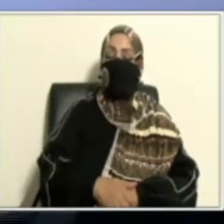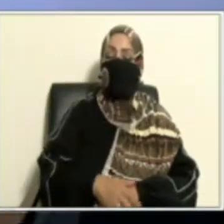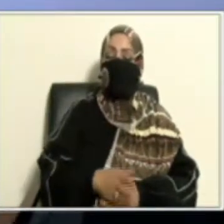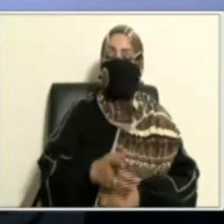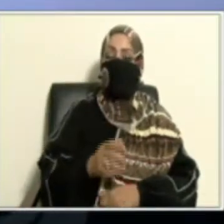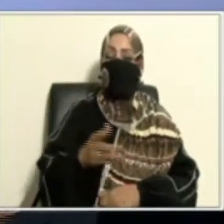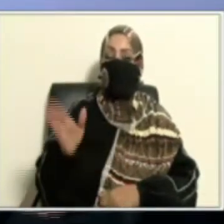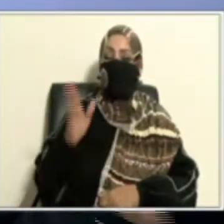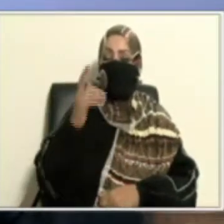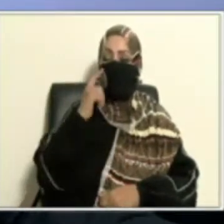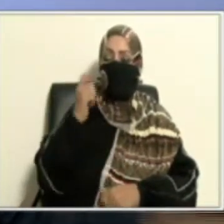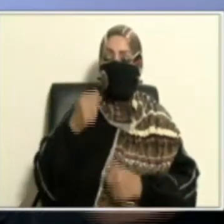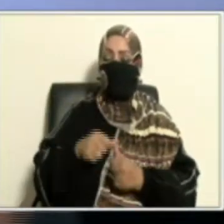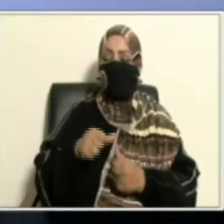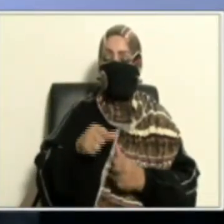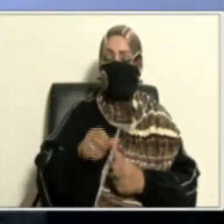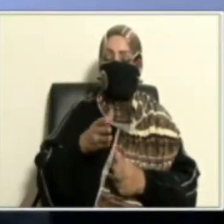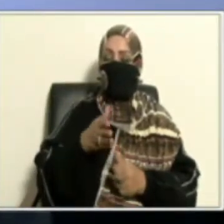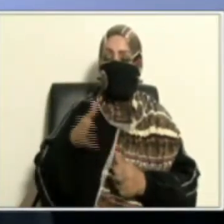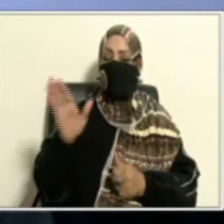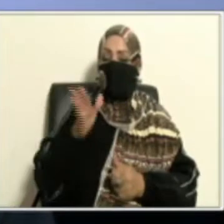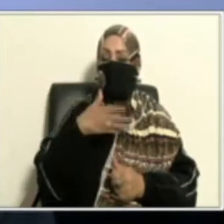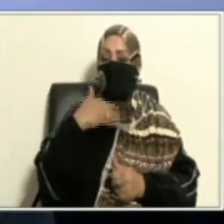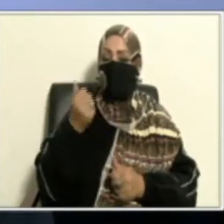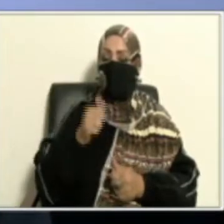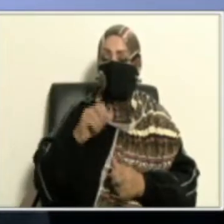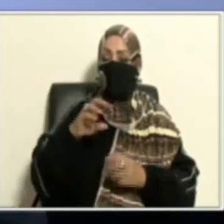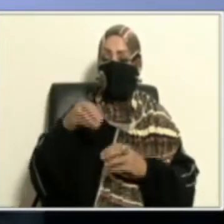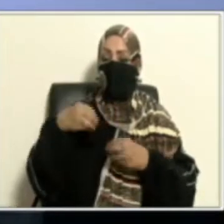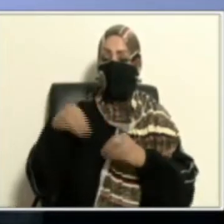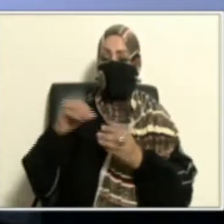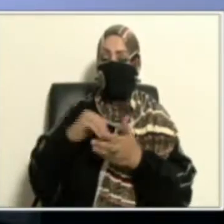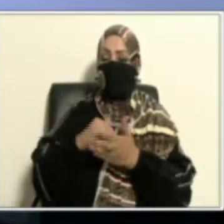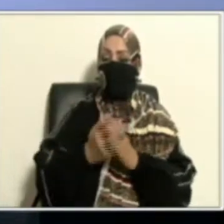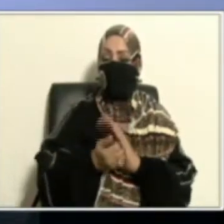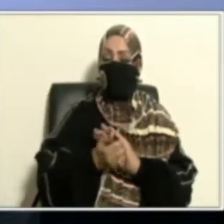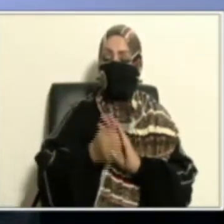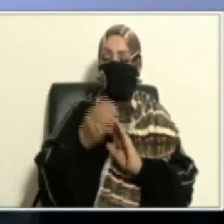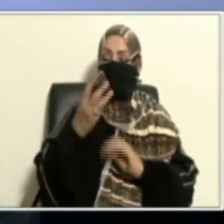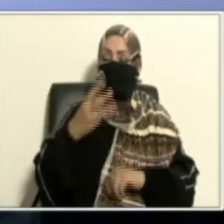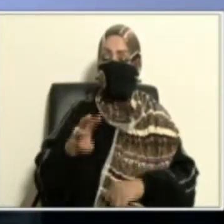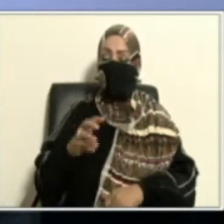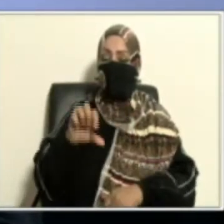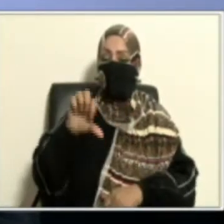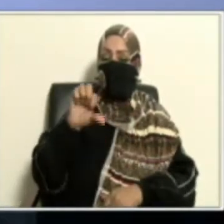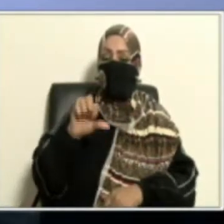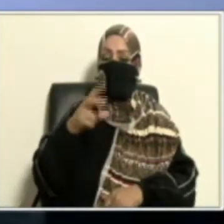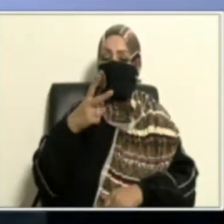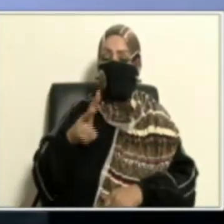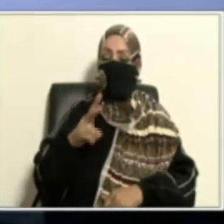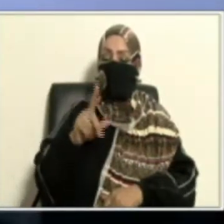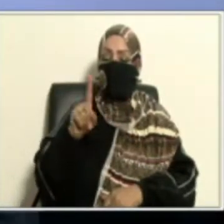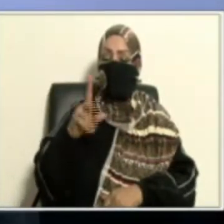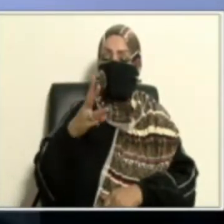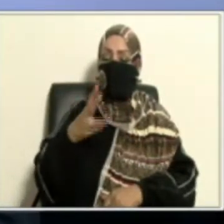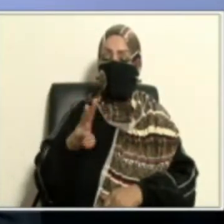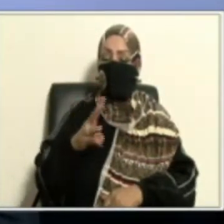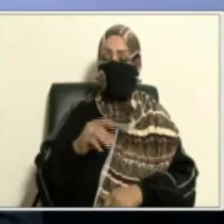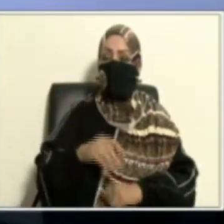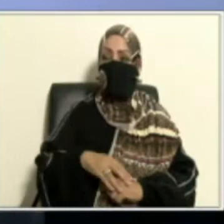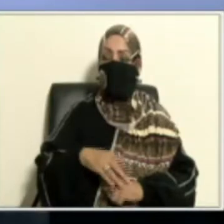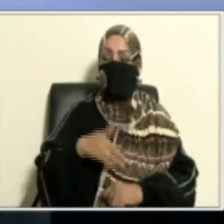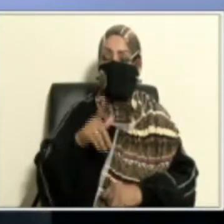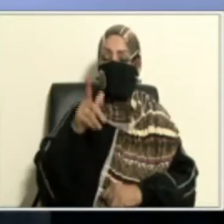ولا ب31 ويقول له خلي البضاعة. الآن هذا يصير ربا صريحا أو تحايلا شبه صريح